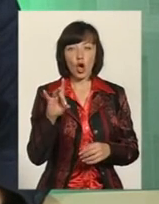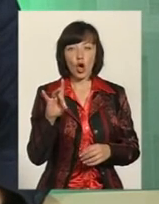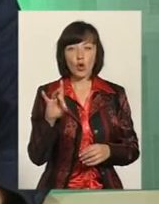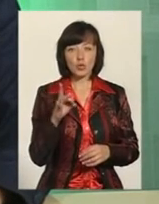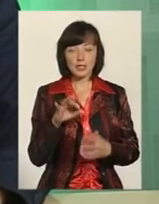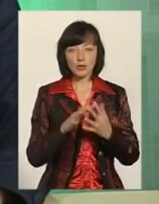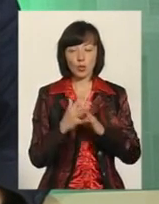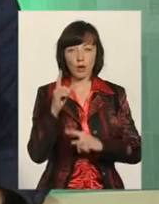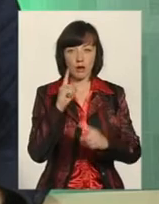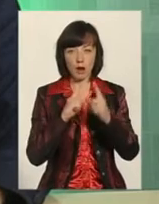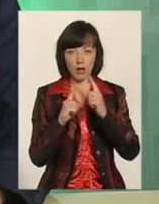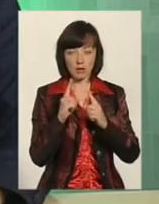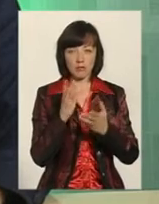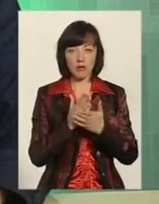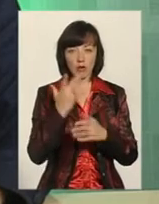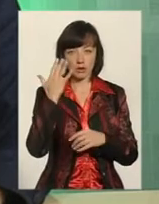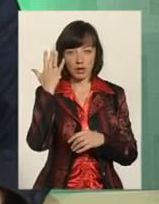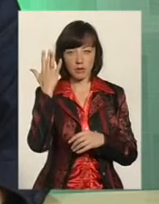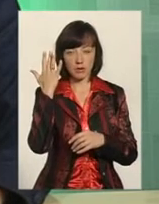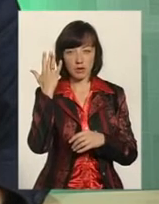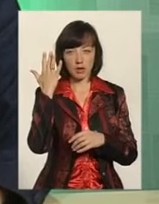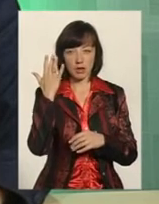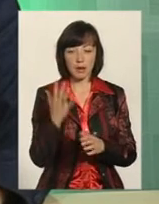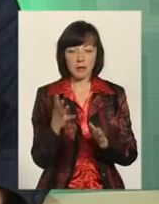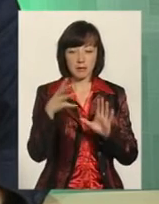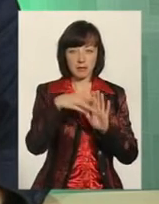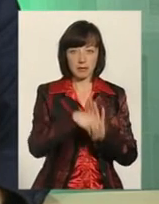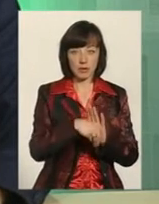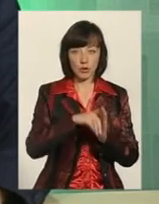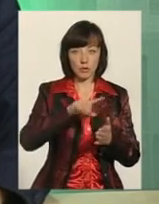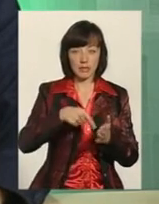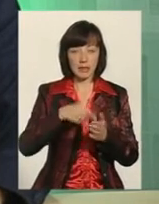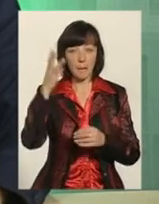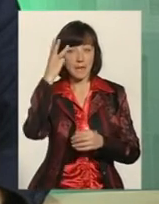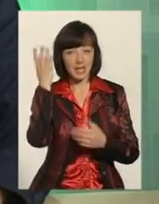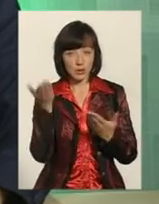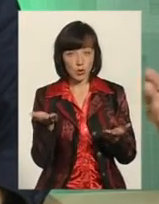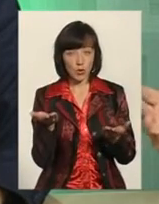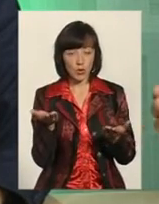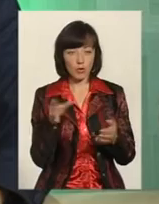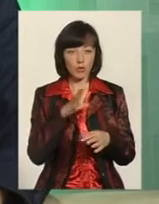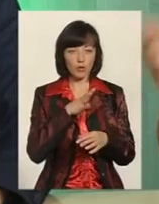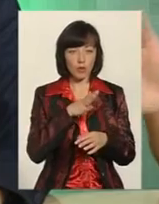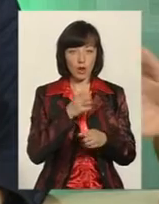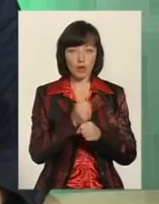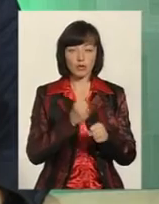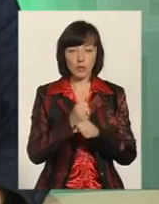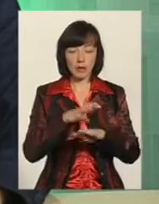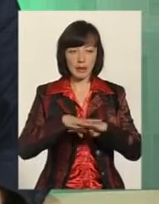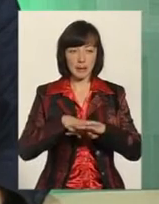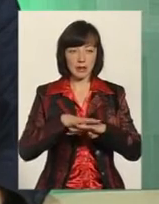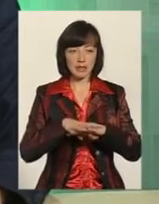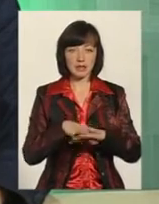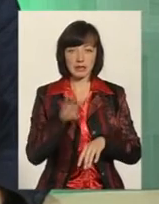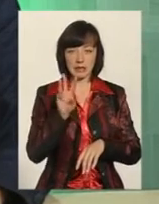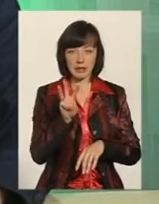Ружичанської сільської ради мають наміри приєднатися до міста Хмельницького. Ну, скажімо так, була розроблена таблиця, де були три графи,